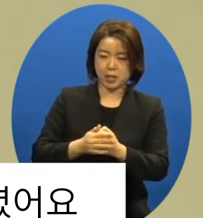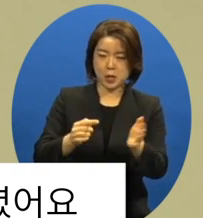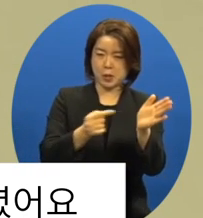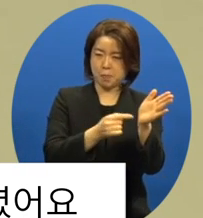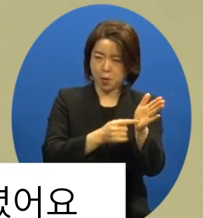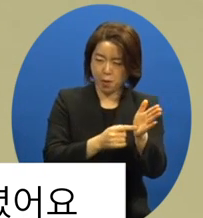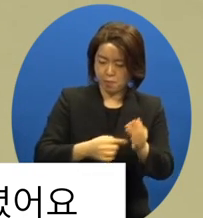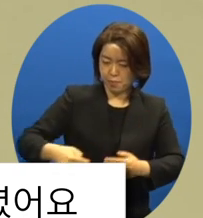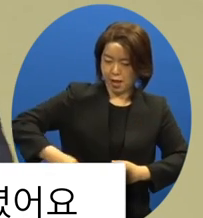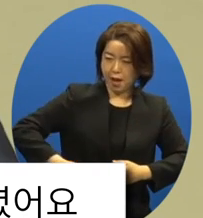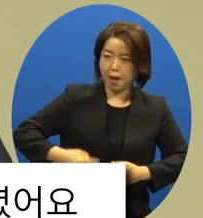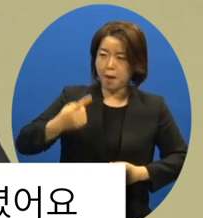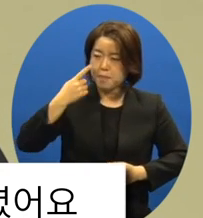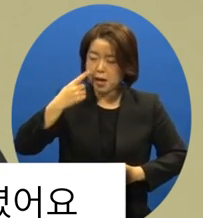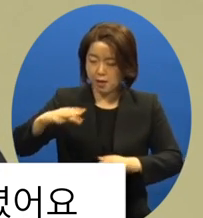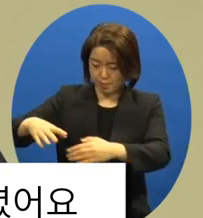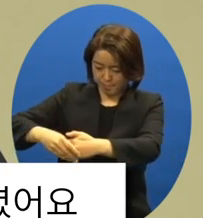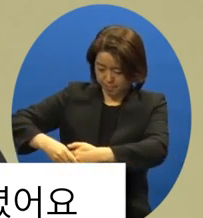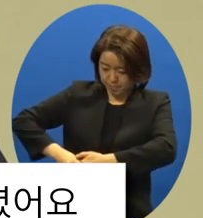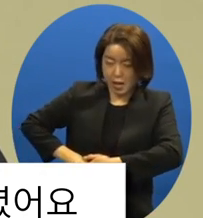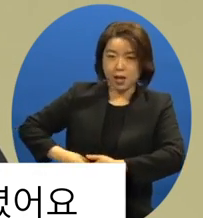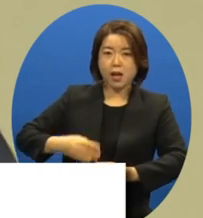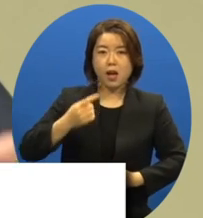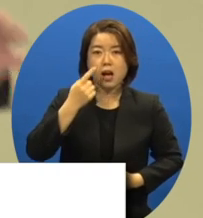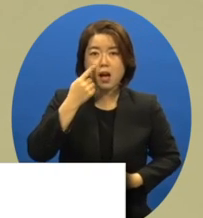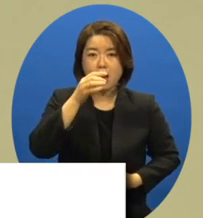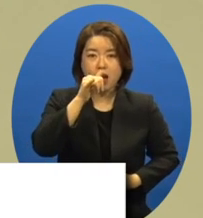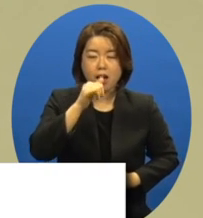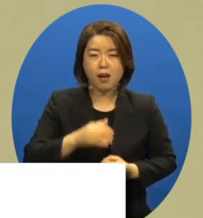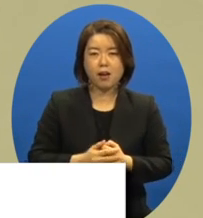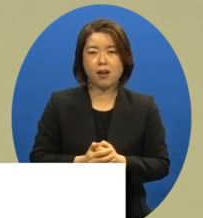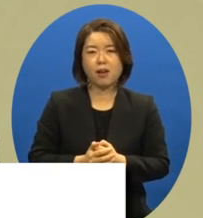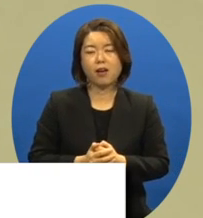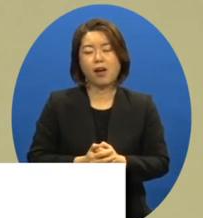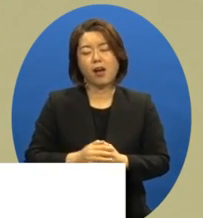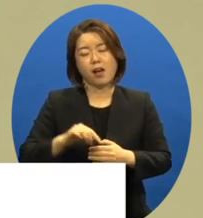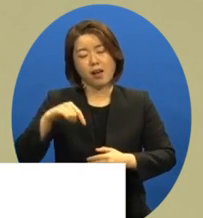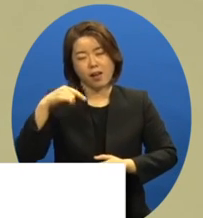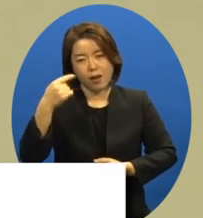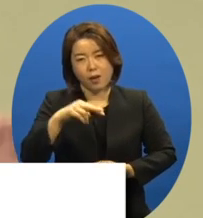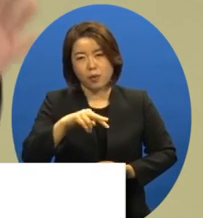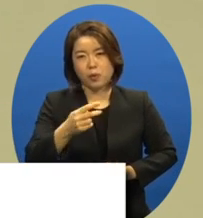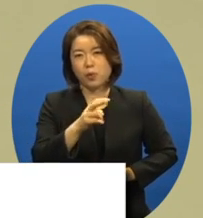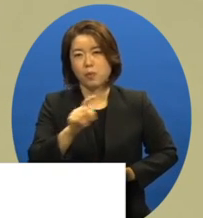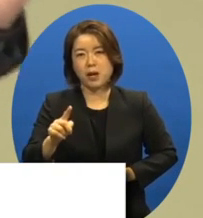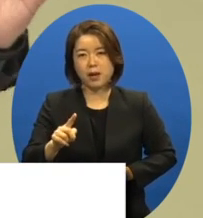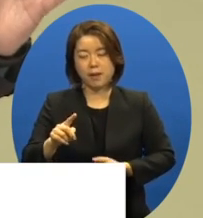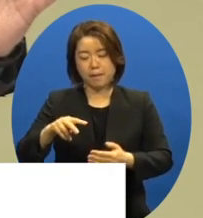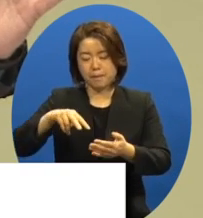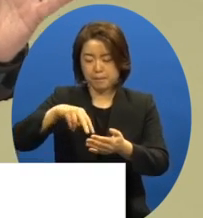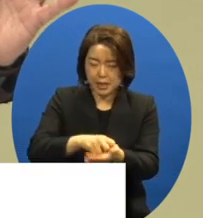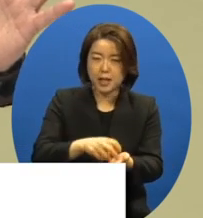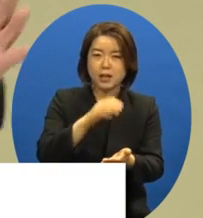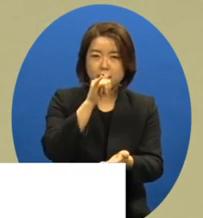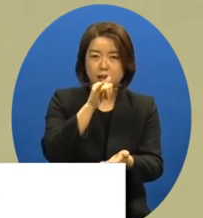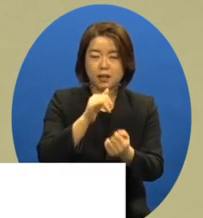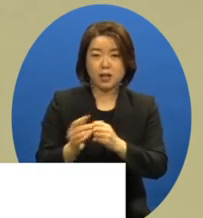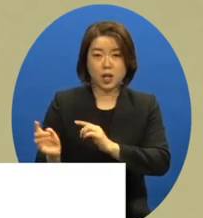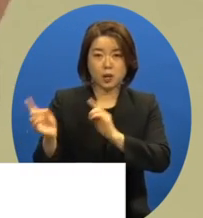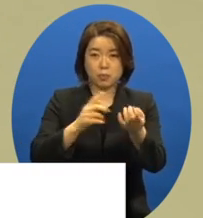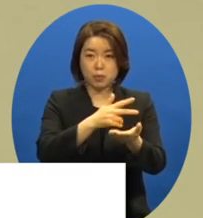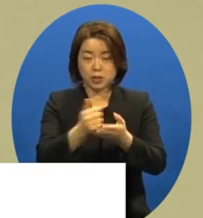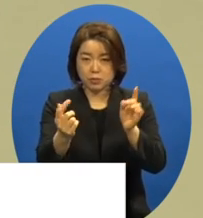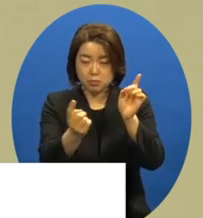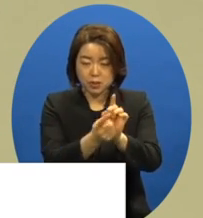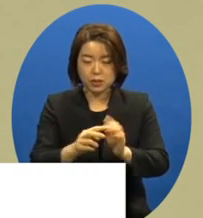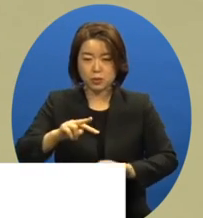보라고, 만져보라고 하셨습니다. 그리고 도마가 꼬꾸라졌습니다. 부활의 주님을 만나고 도마는